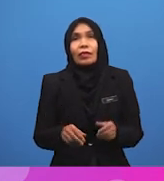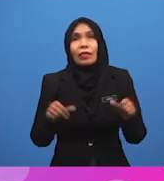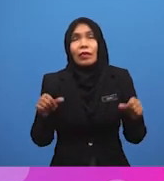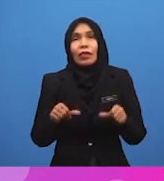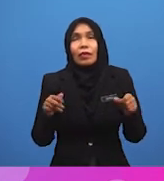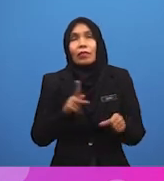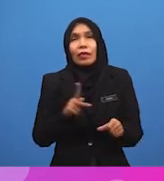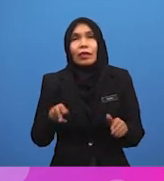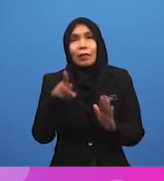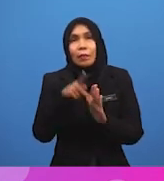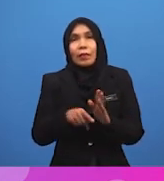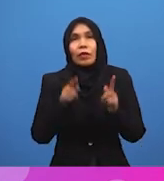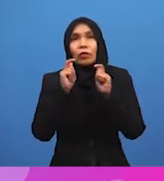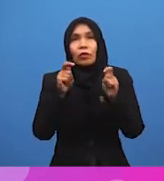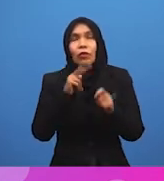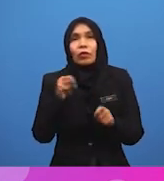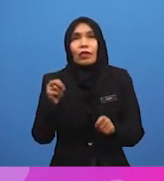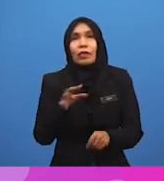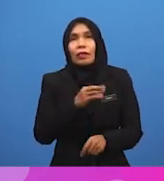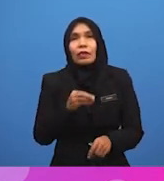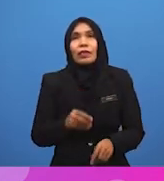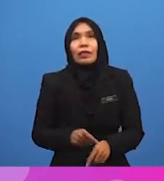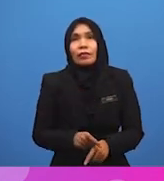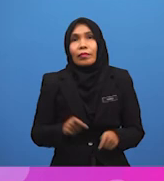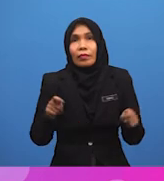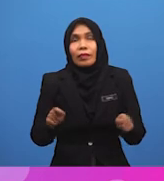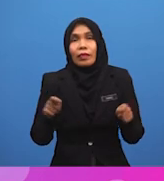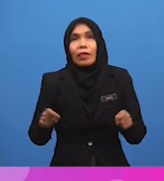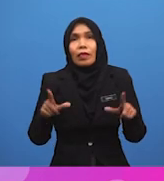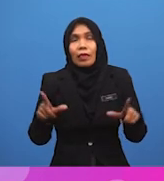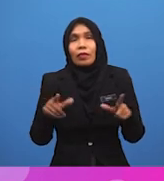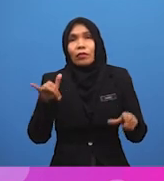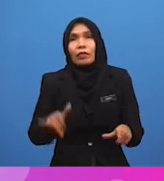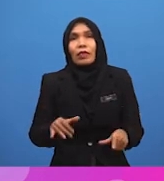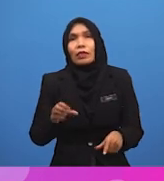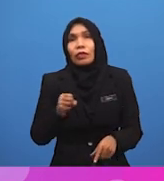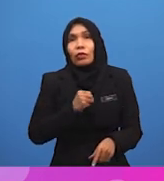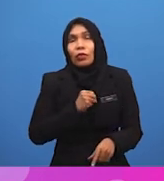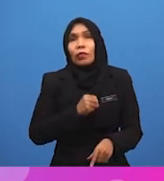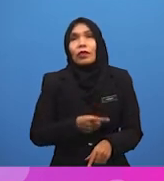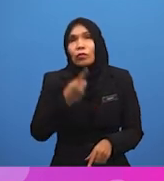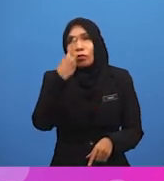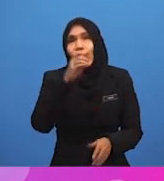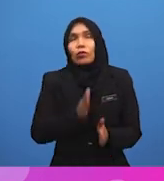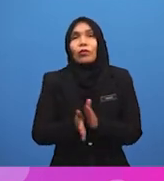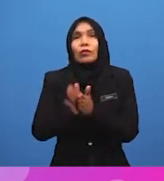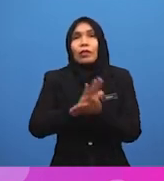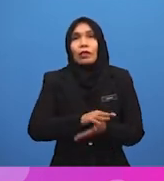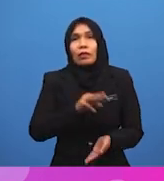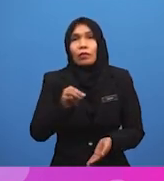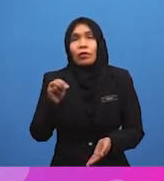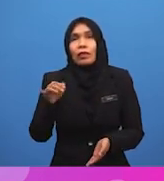pertuturan dan tingkah laku yang sopan serta beradab mulia untuk menjadi seorang murid